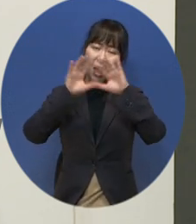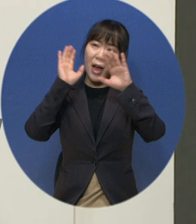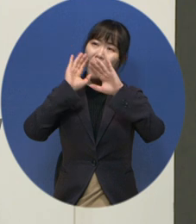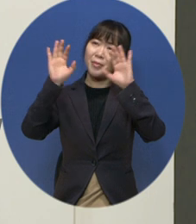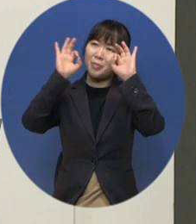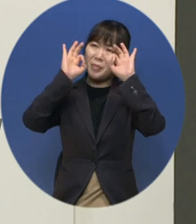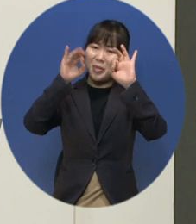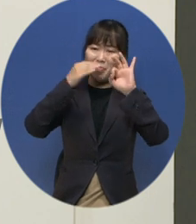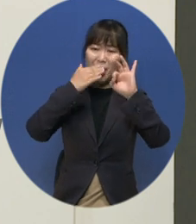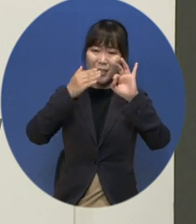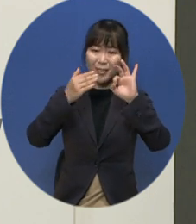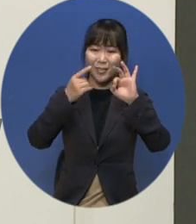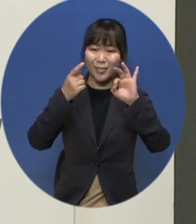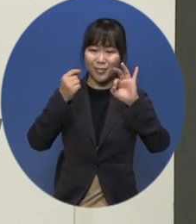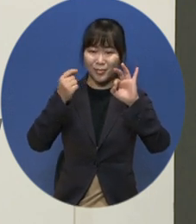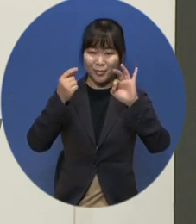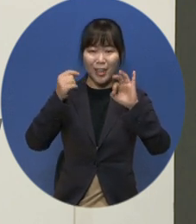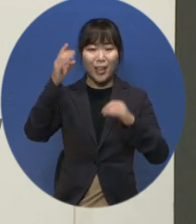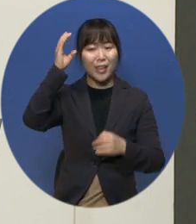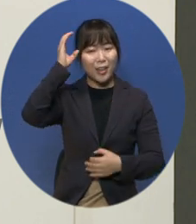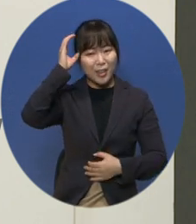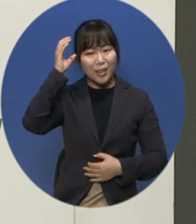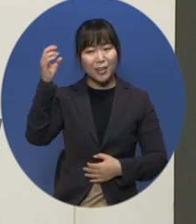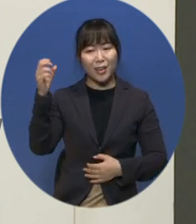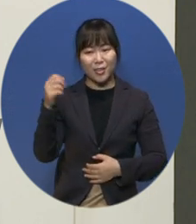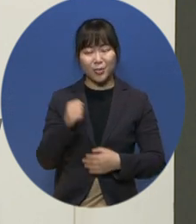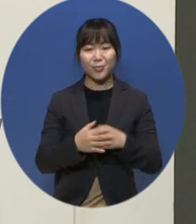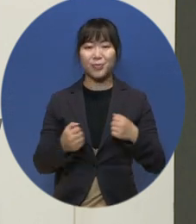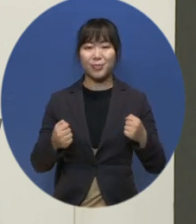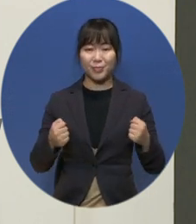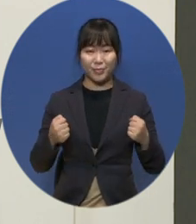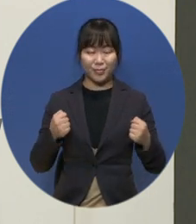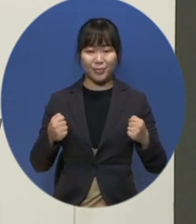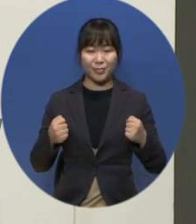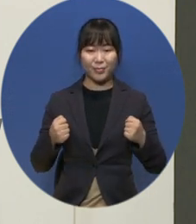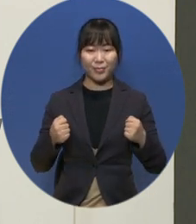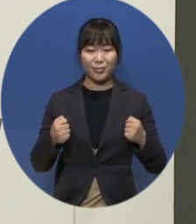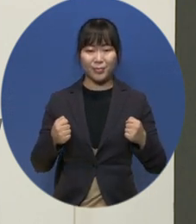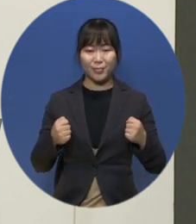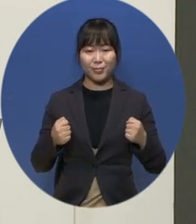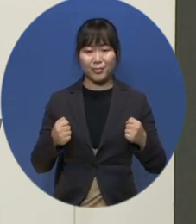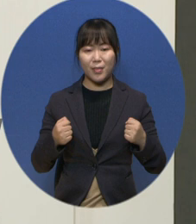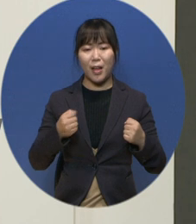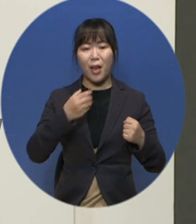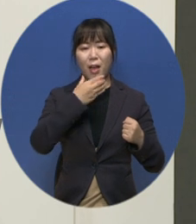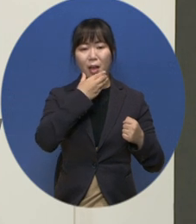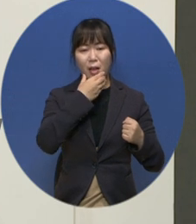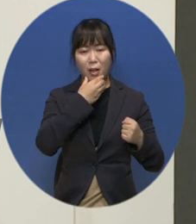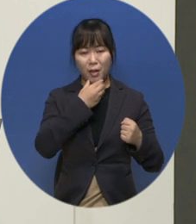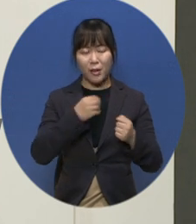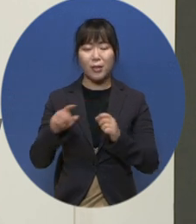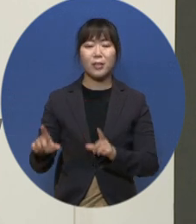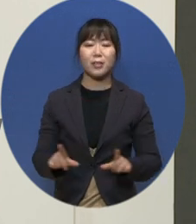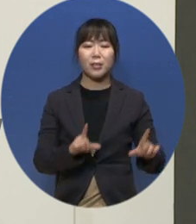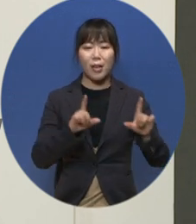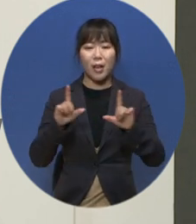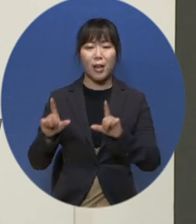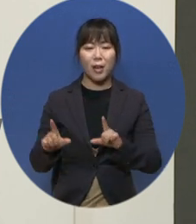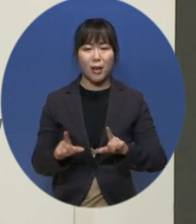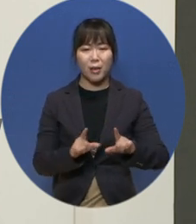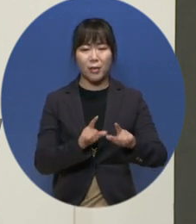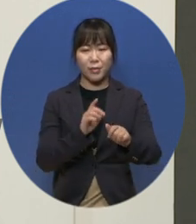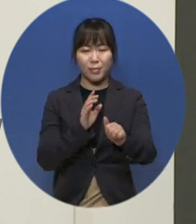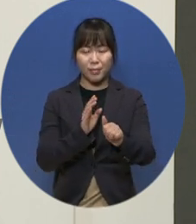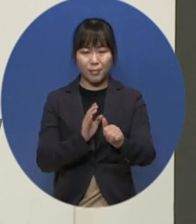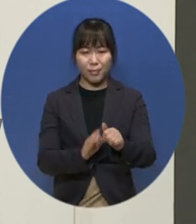하늘이 보이잖아요. 막 그런 기대를 가지시고 건강하게 행복한 생활을